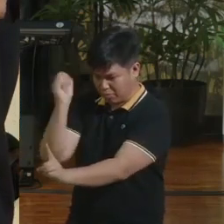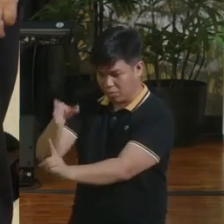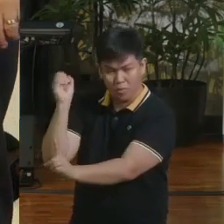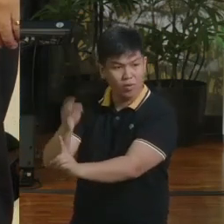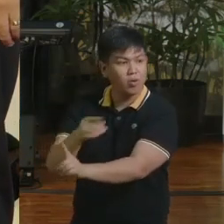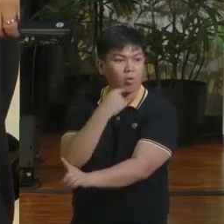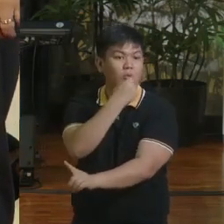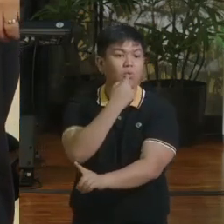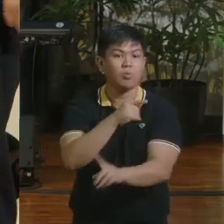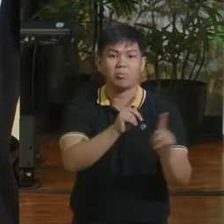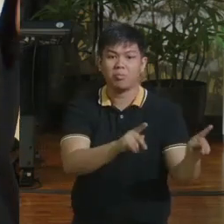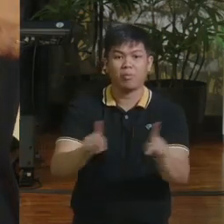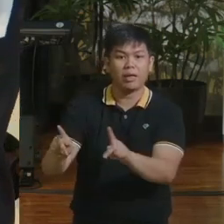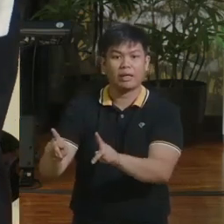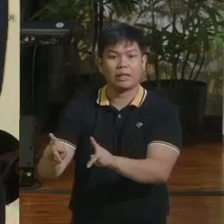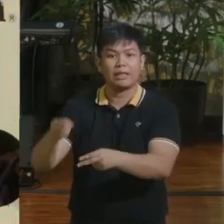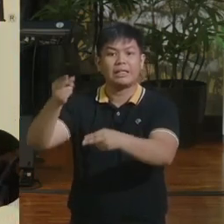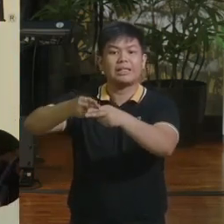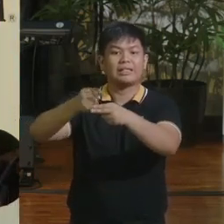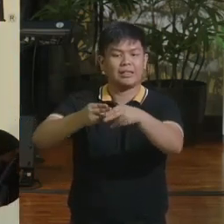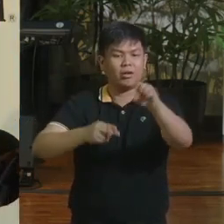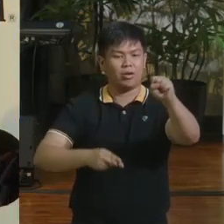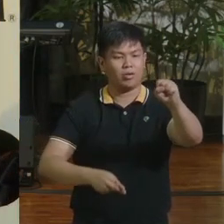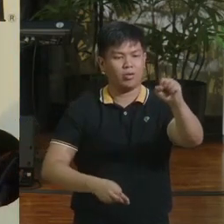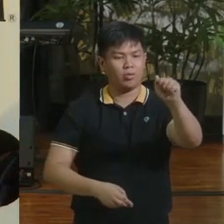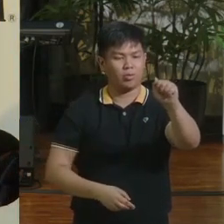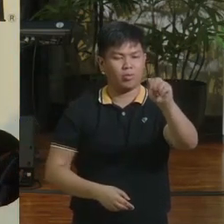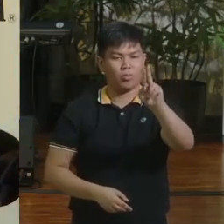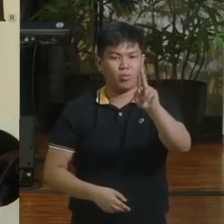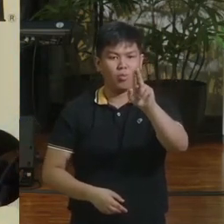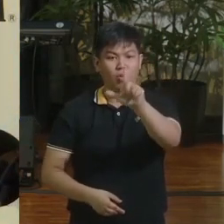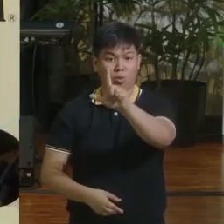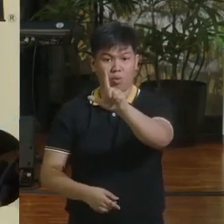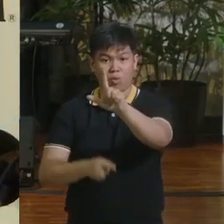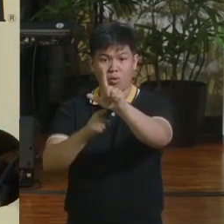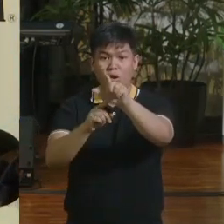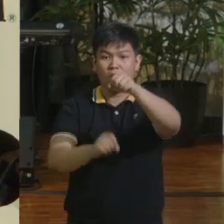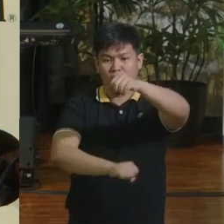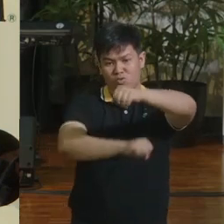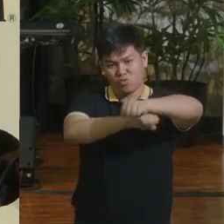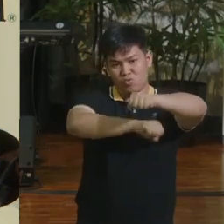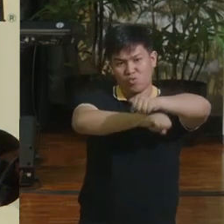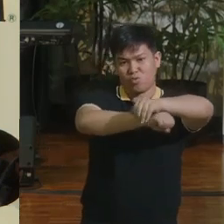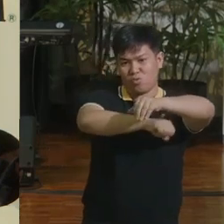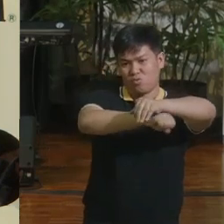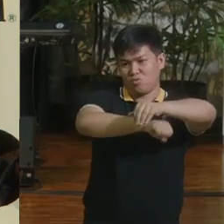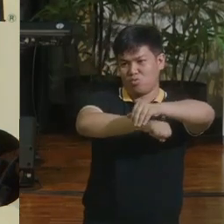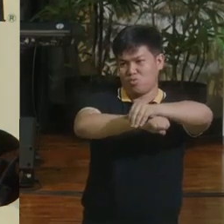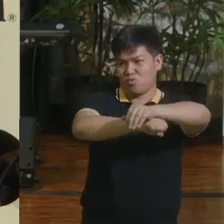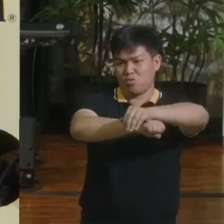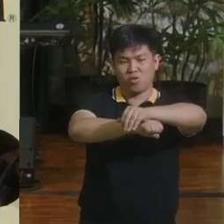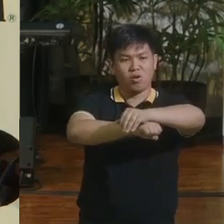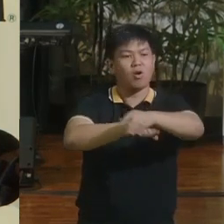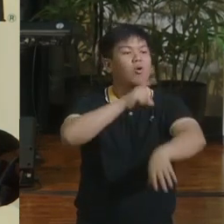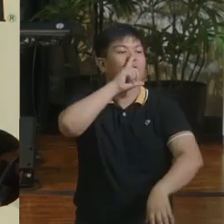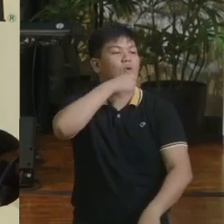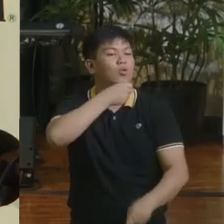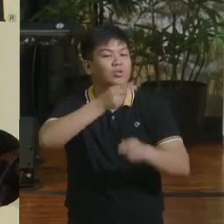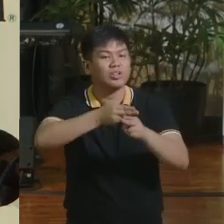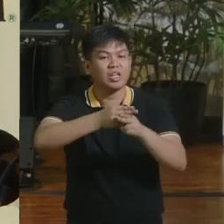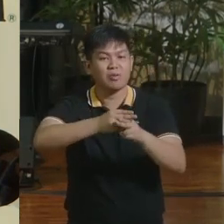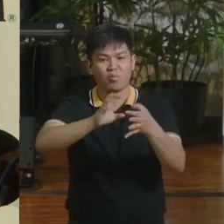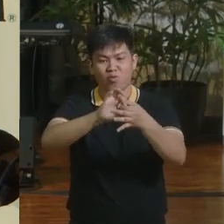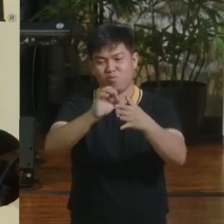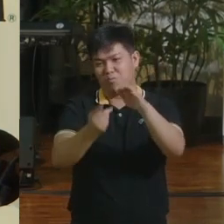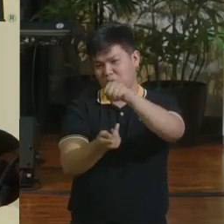Stephen. Ang pangalan niya ay Saul of Tarsus. So sabi sa chapter 8 verse 1 ng